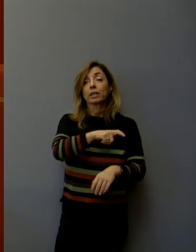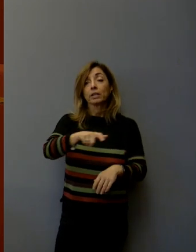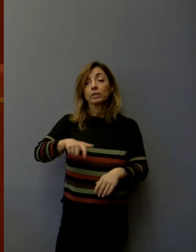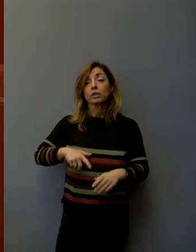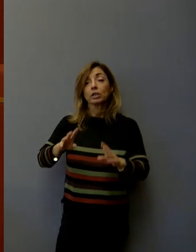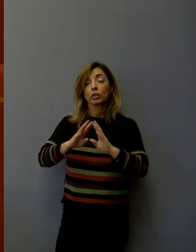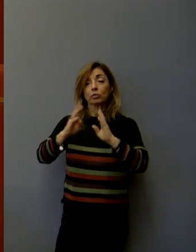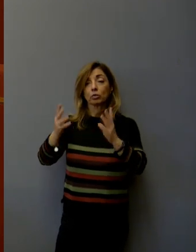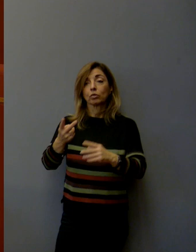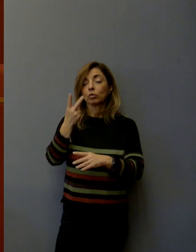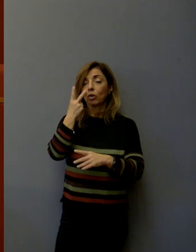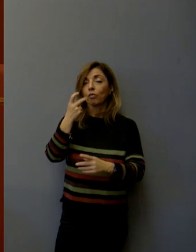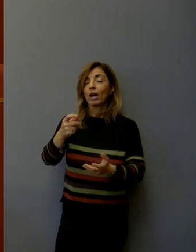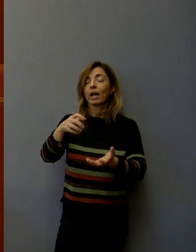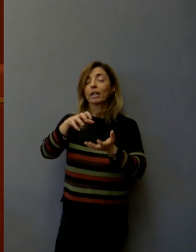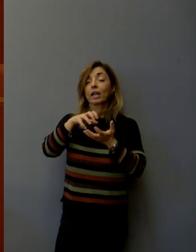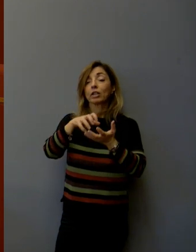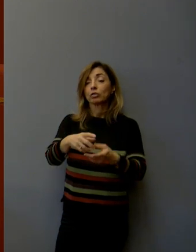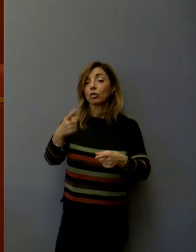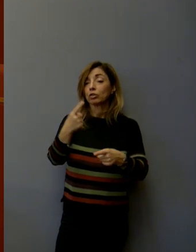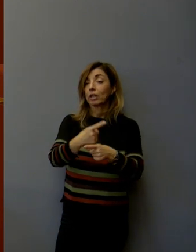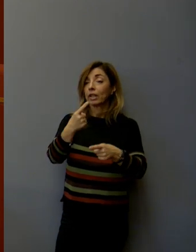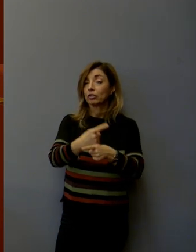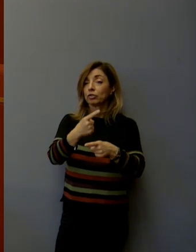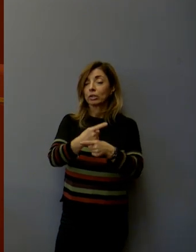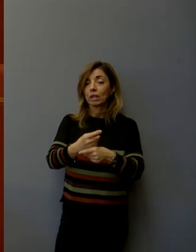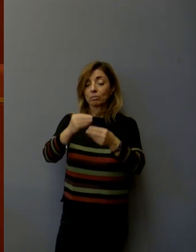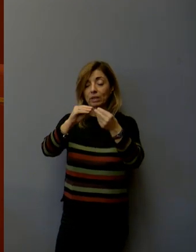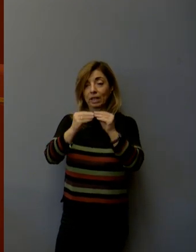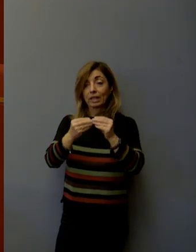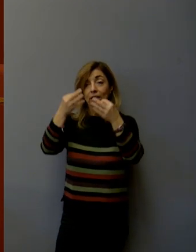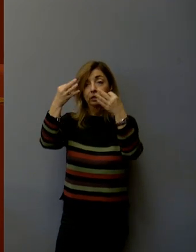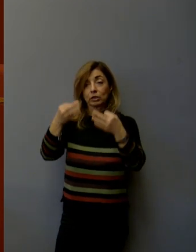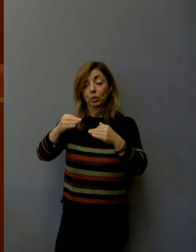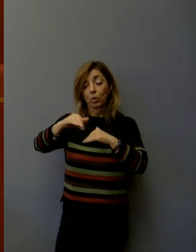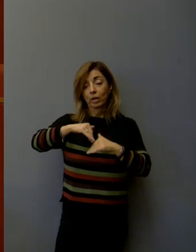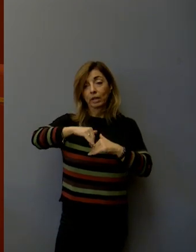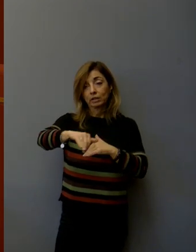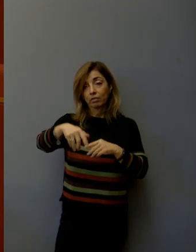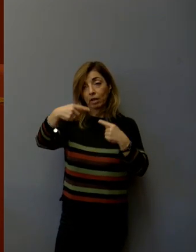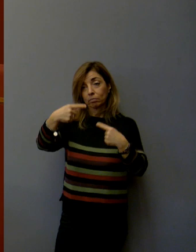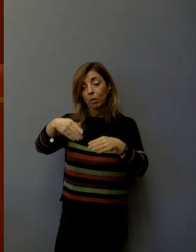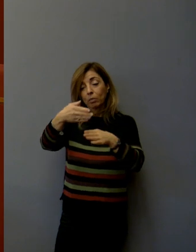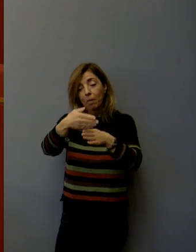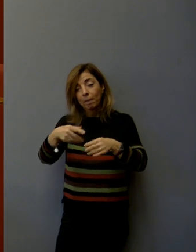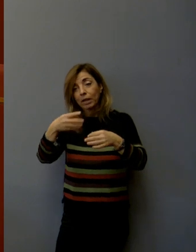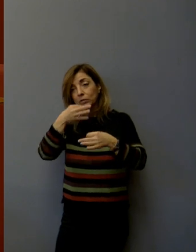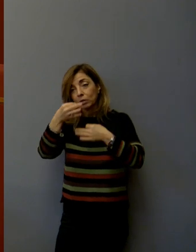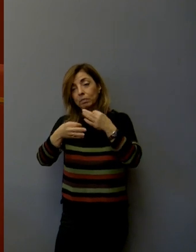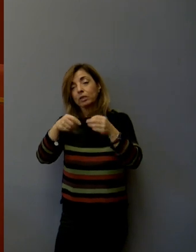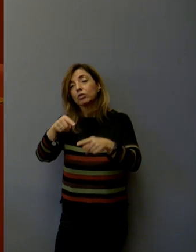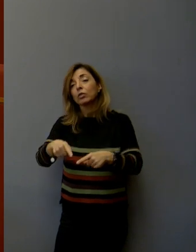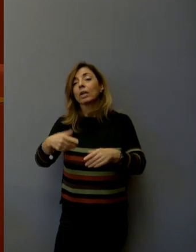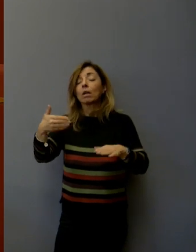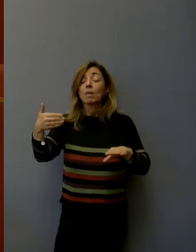necessarie a finanziare interventi per la messa in sicurezza di questa via Luigi Canepa nel tratto specificato onde evitare costanti allagamenti e danni